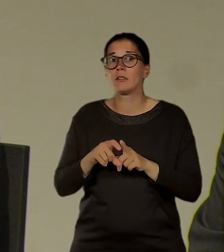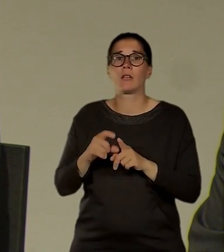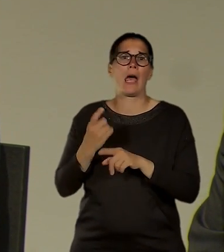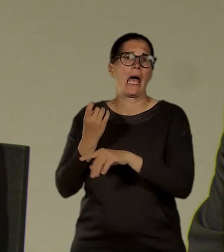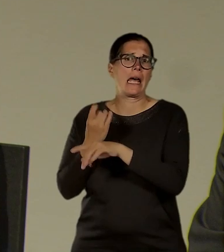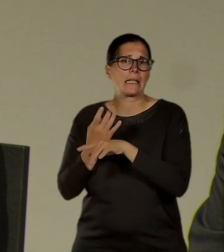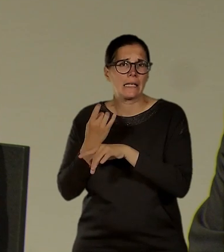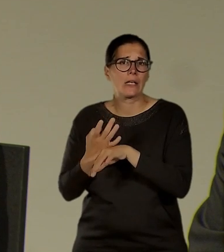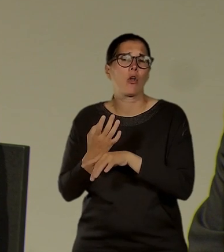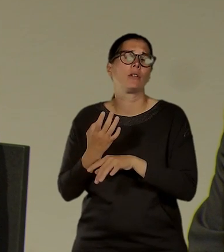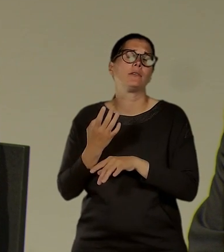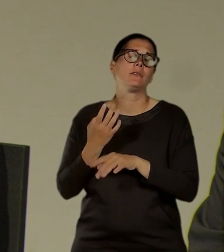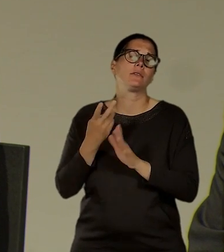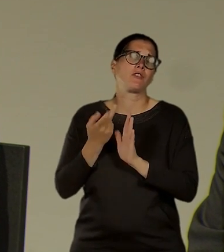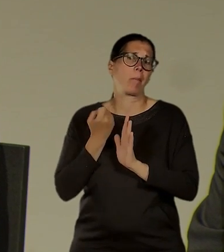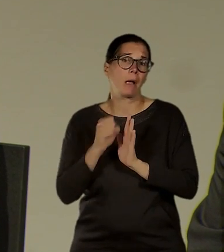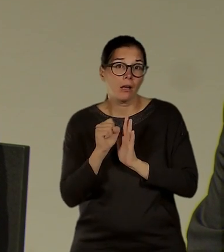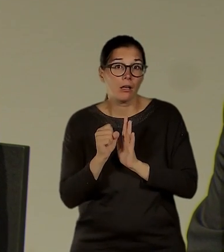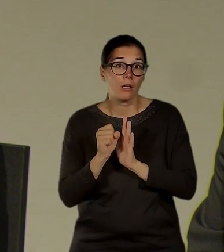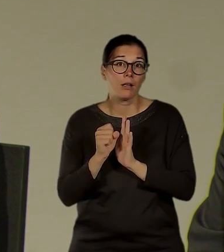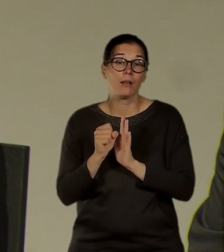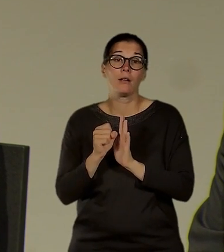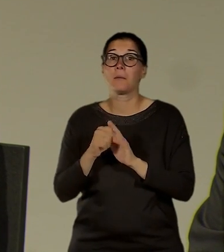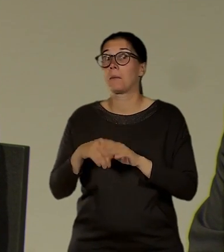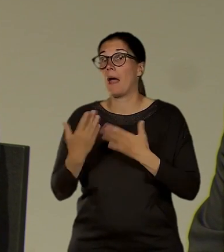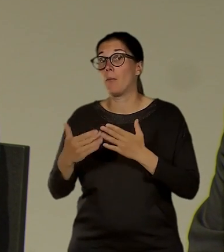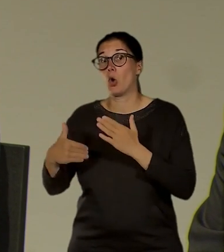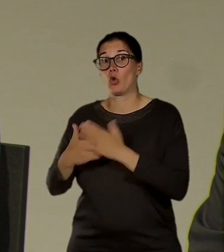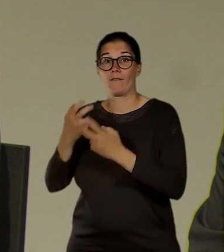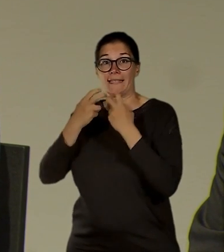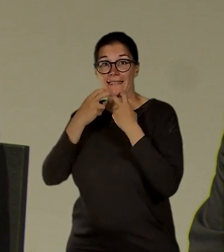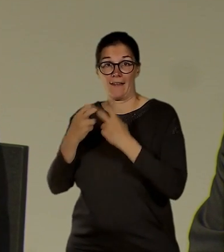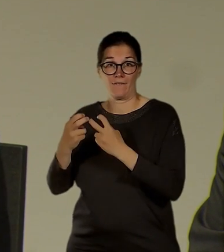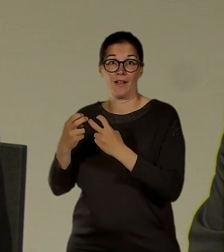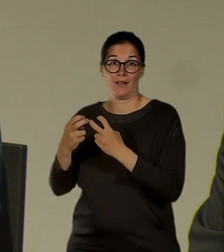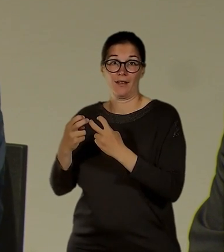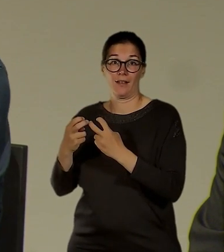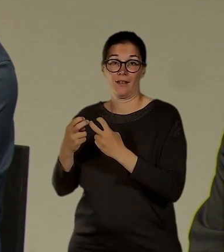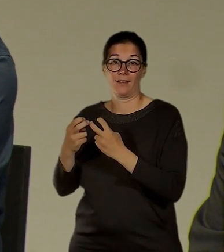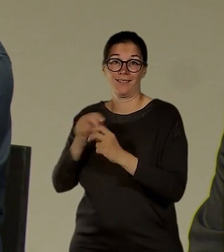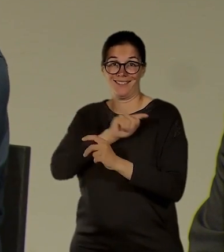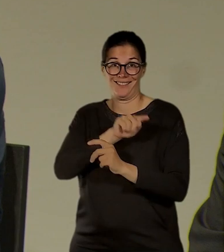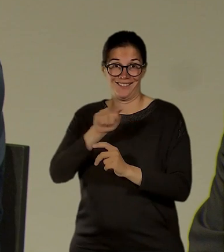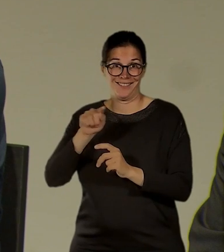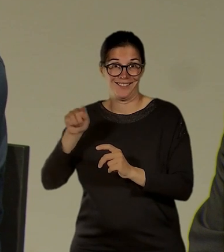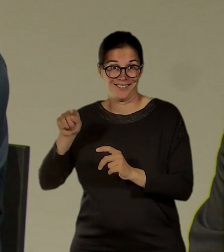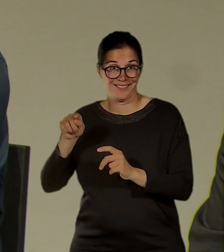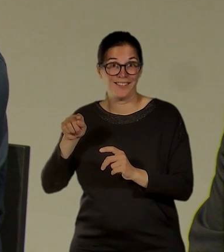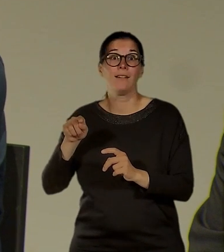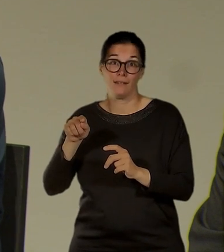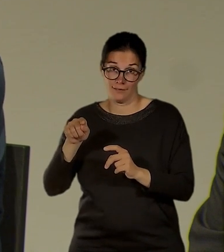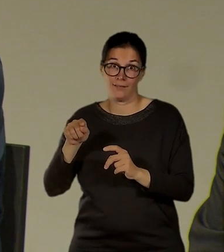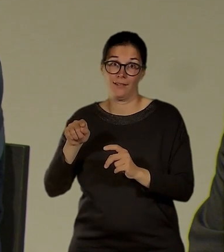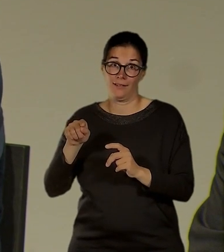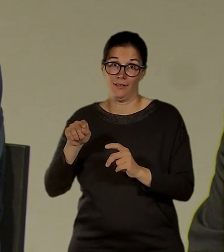nebo nakonec i ta nová tramvajová linka. Znamená, dojde k výraznému vlastně navýšení